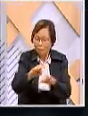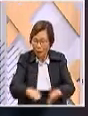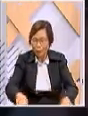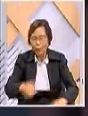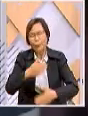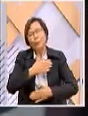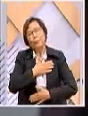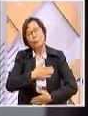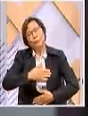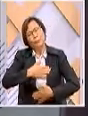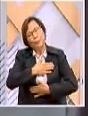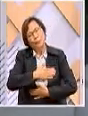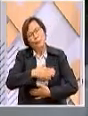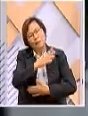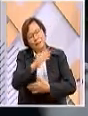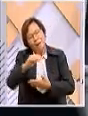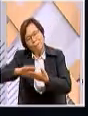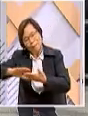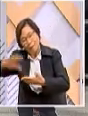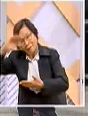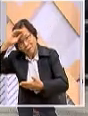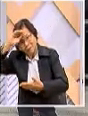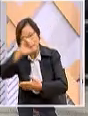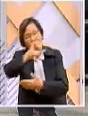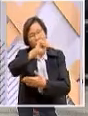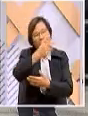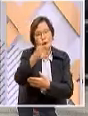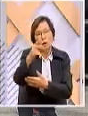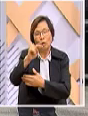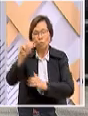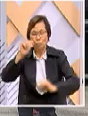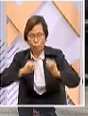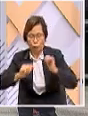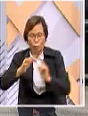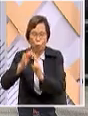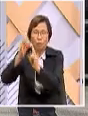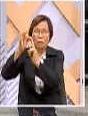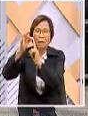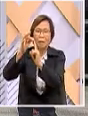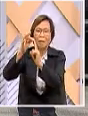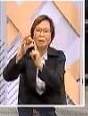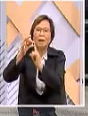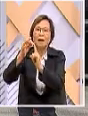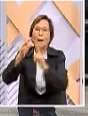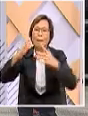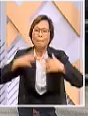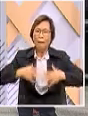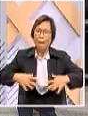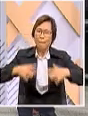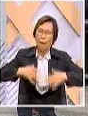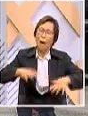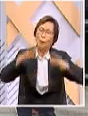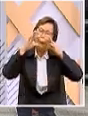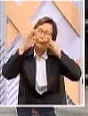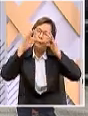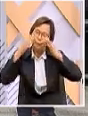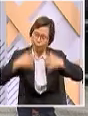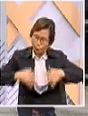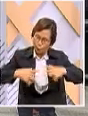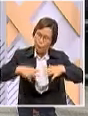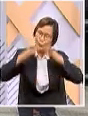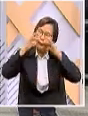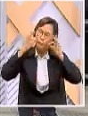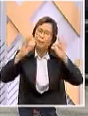berunsur hiburan sambil belajar. Along merupakan watak utama dan maskot dengan memakai maskot kucing besar.